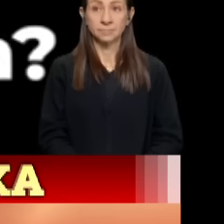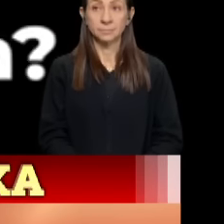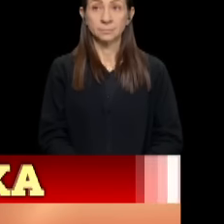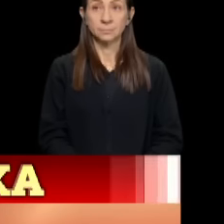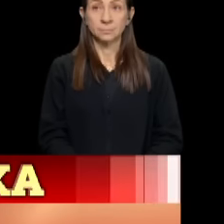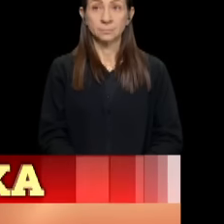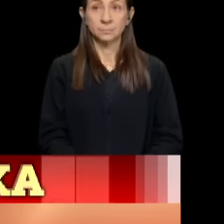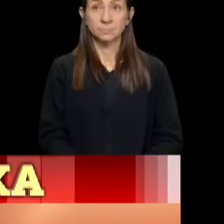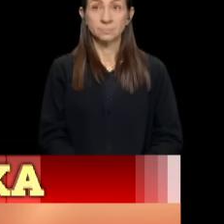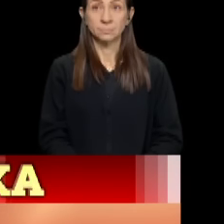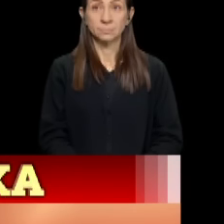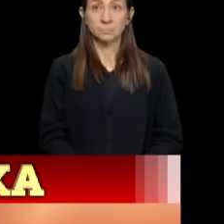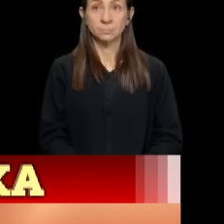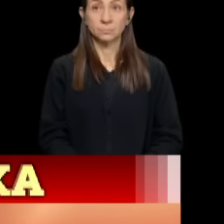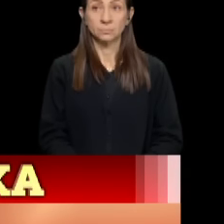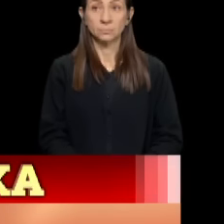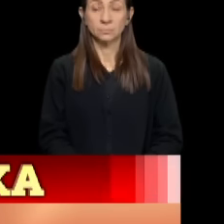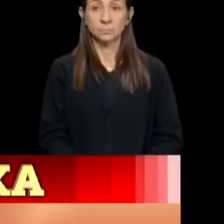Ne yaptın?